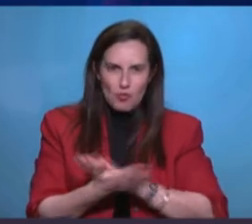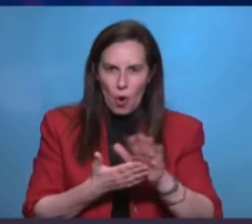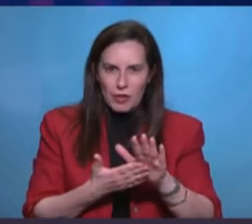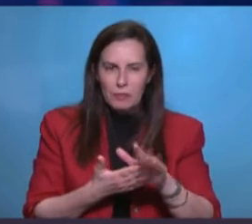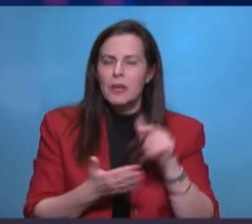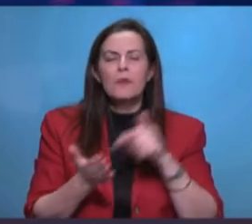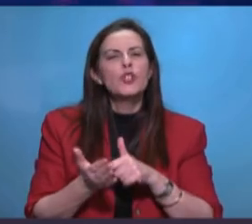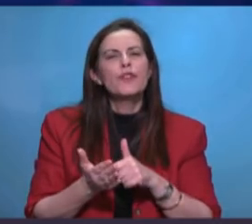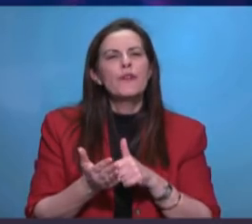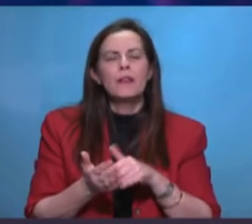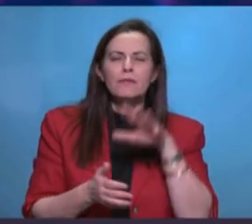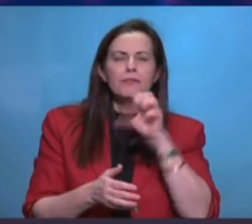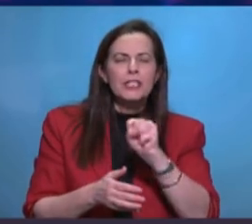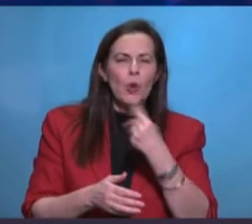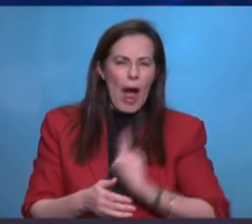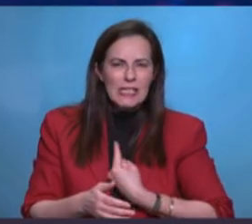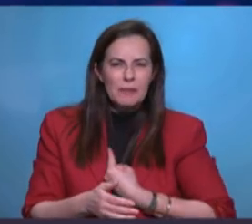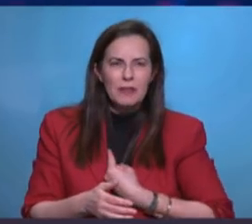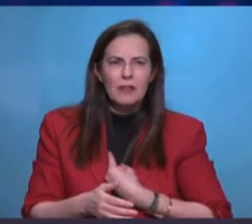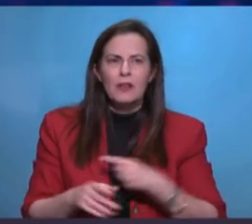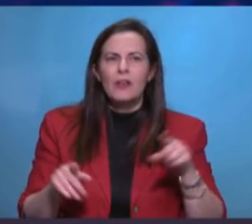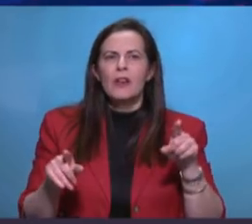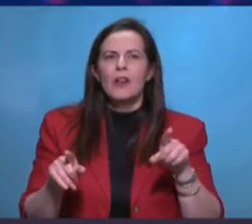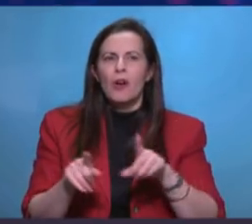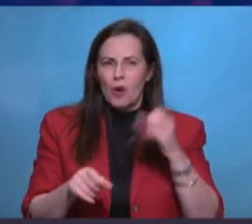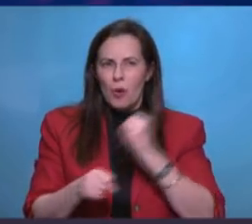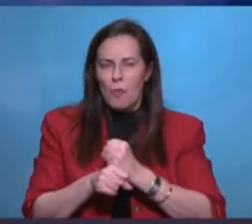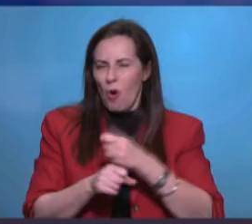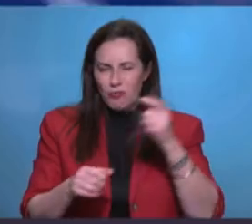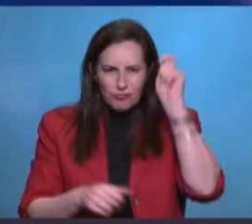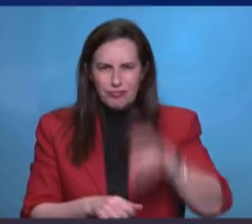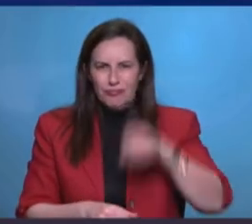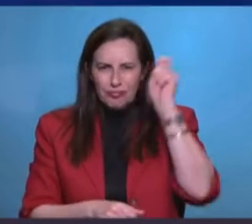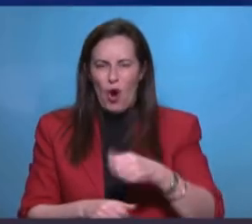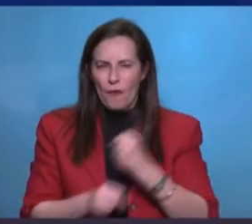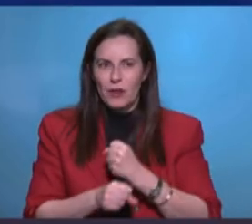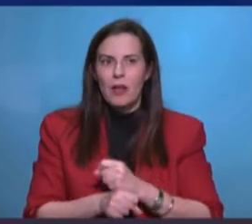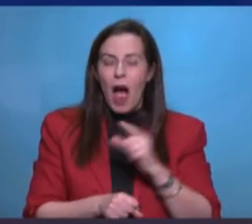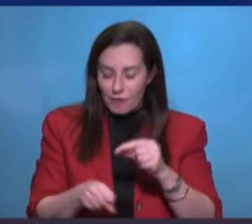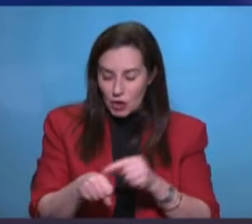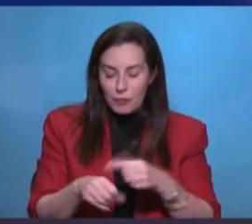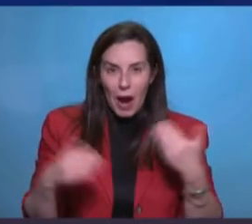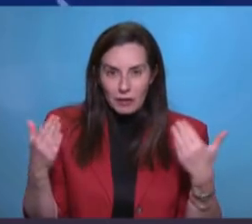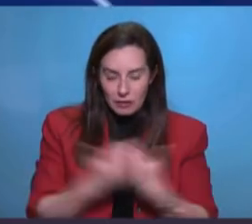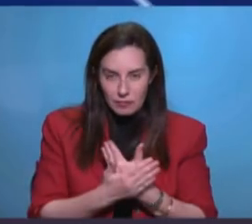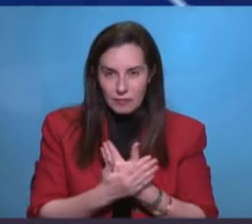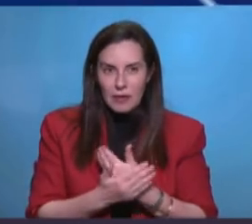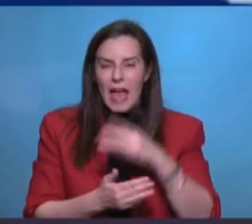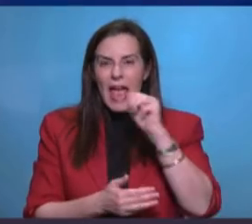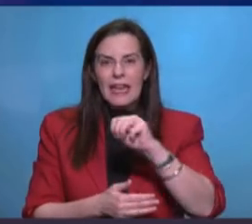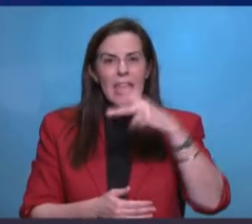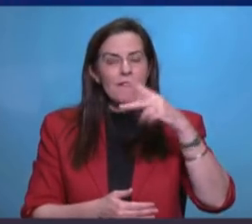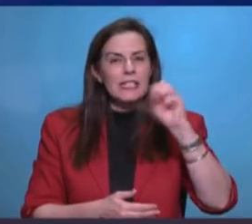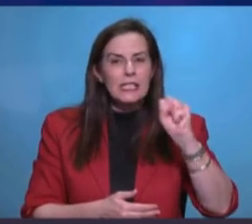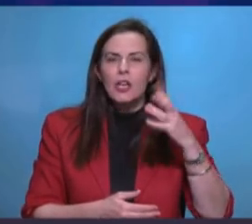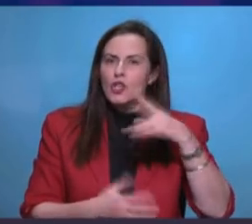ומשמשים בעיקר לזיהוי עצמי בדיוק כמו תג עובד בטכנולוגיית RFID. אבל השבבים החדשים מסוג NFC כבר מכילים